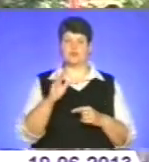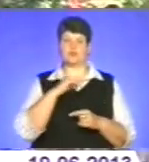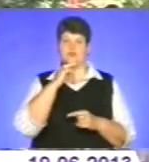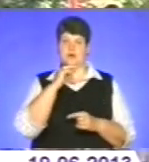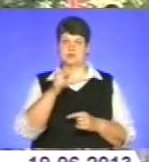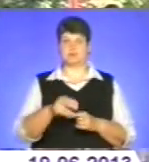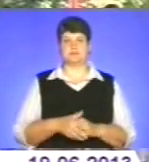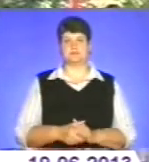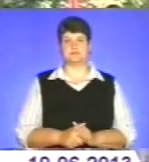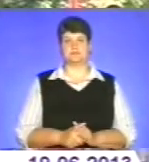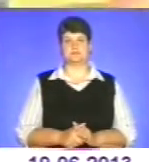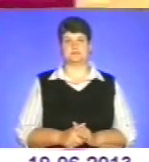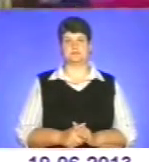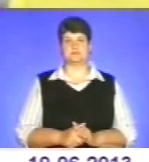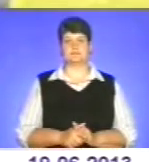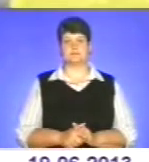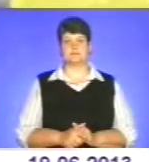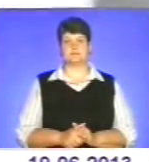обережними.